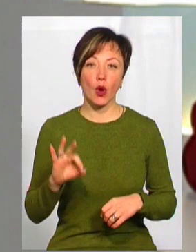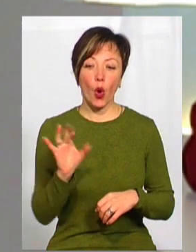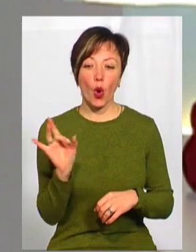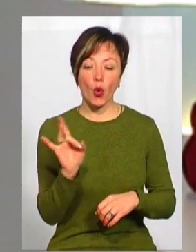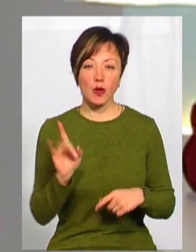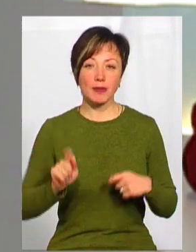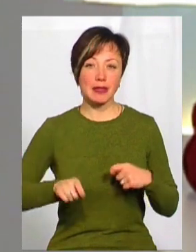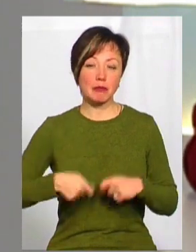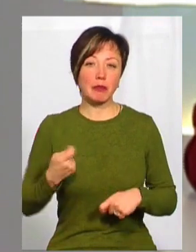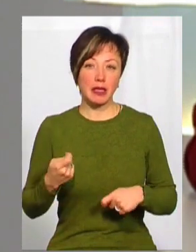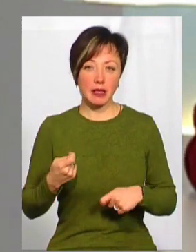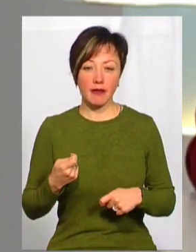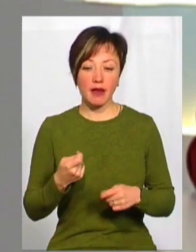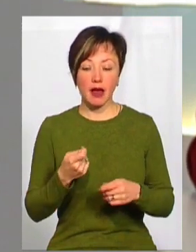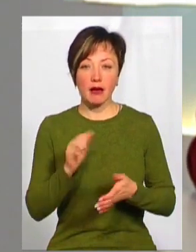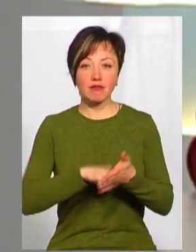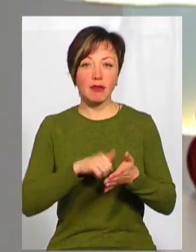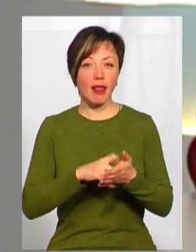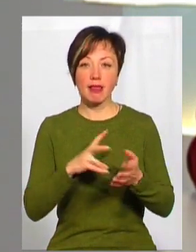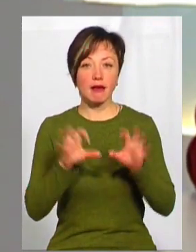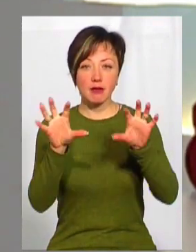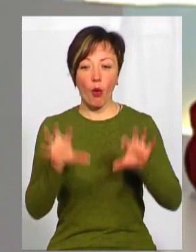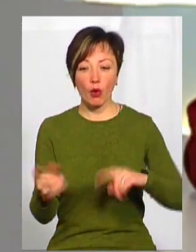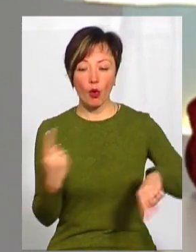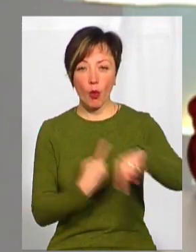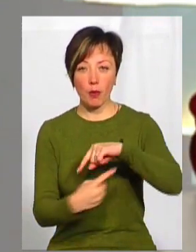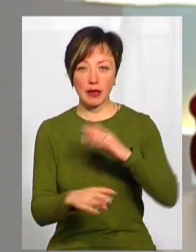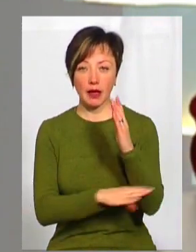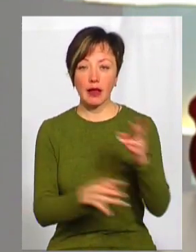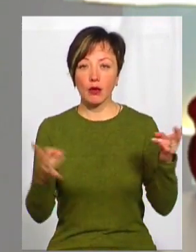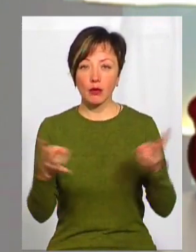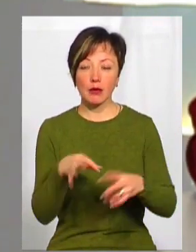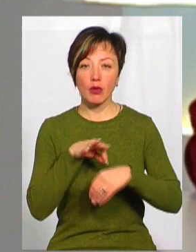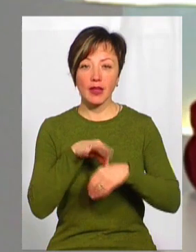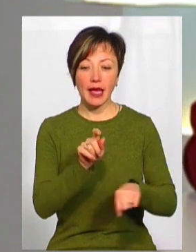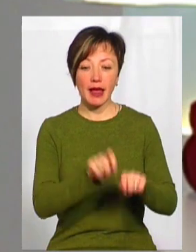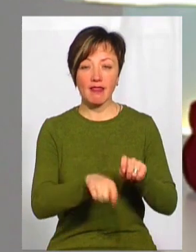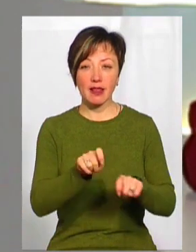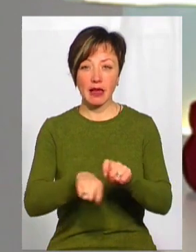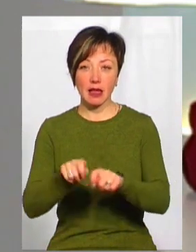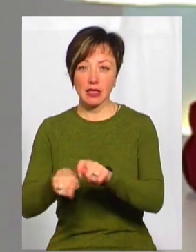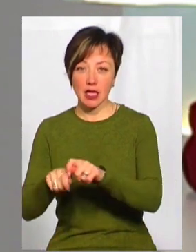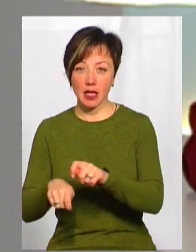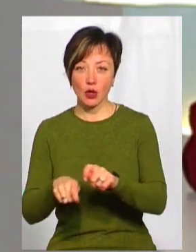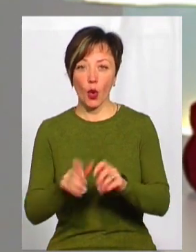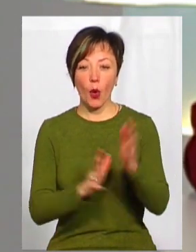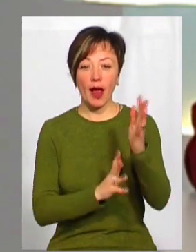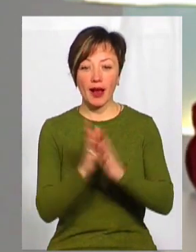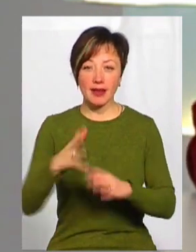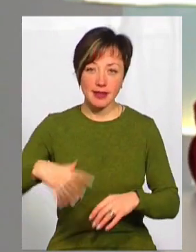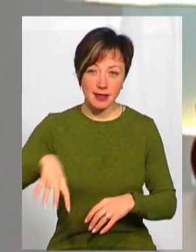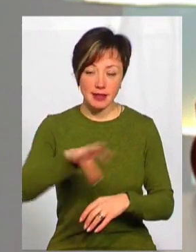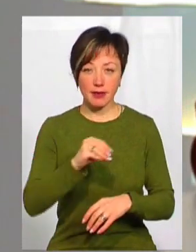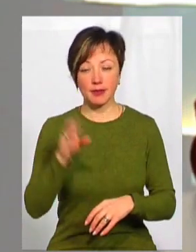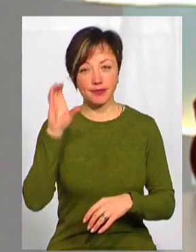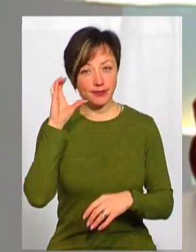розмір збитків від незаконного обігу деревини та необхідність провести інвентаризацію лісів.